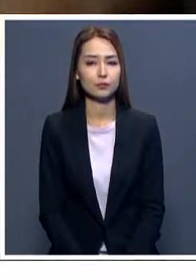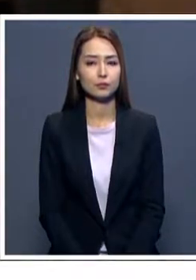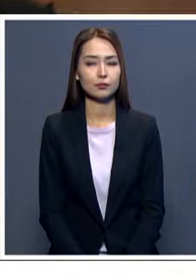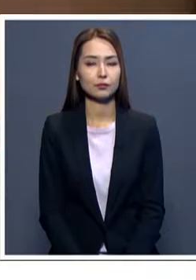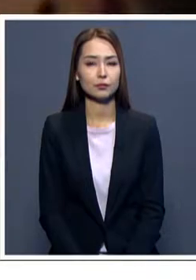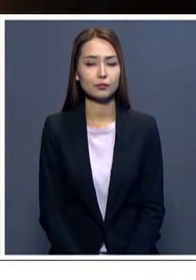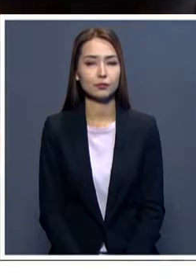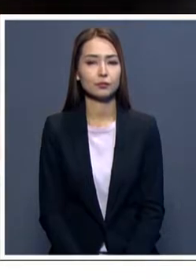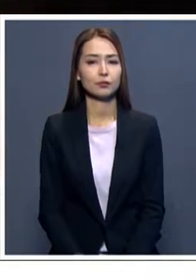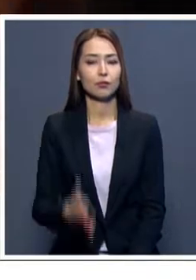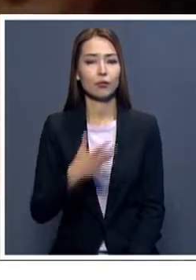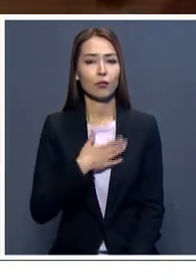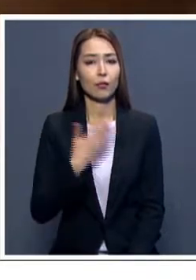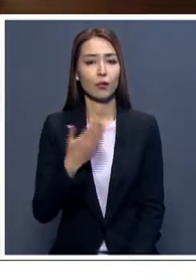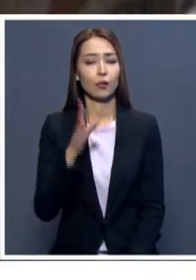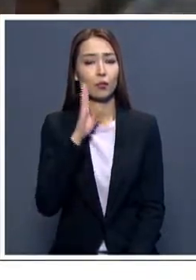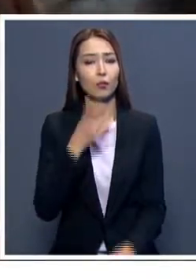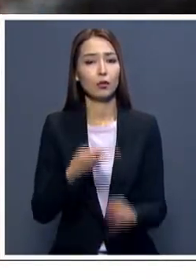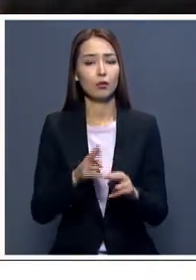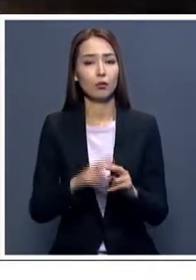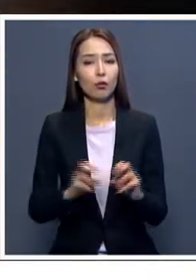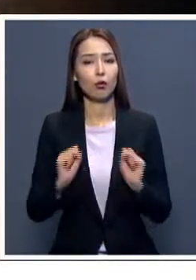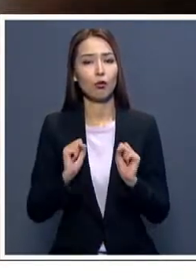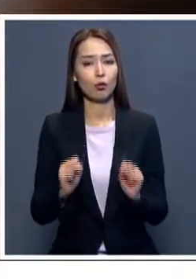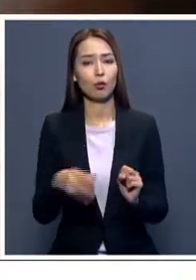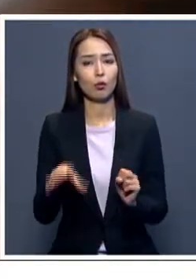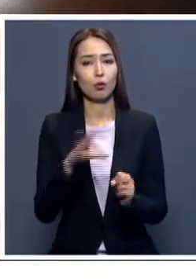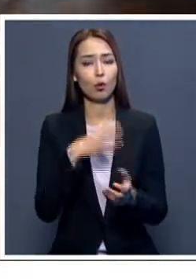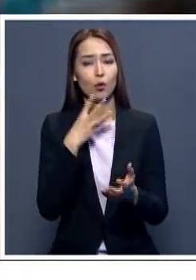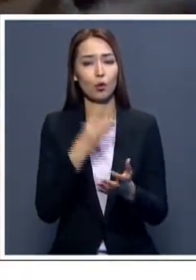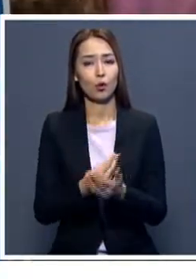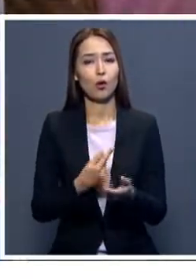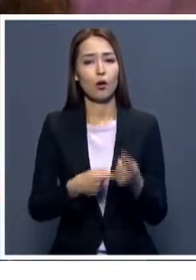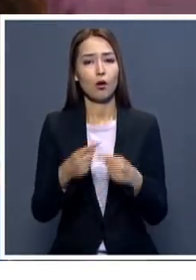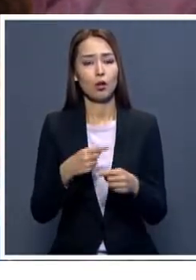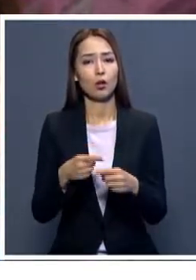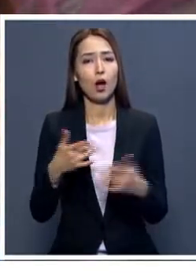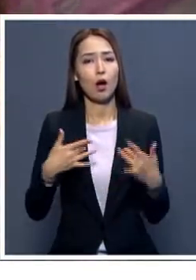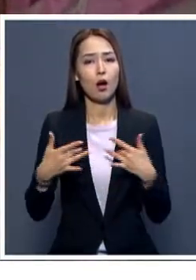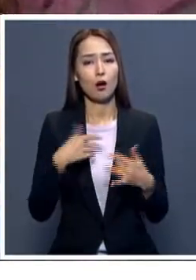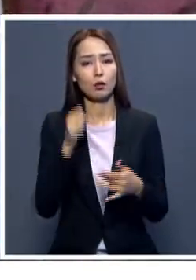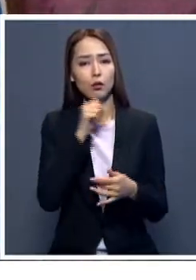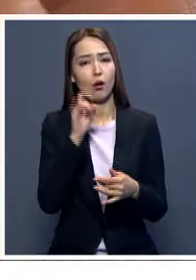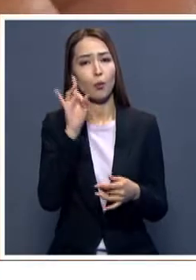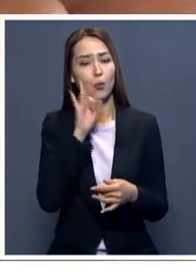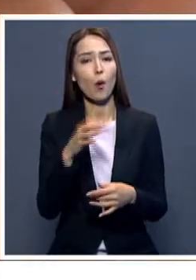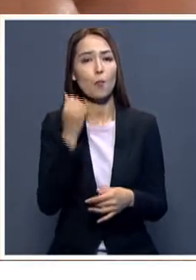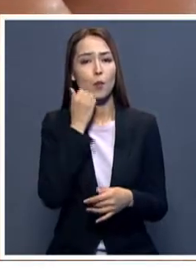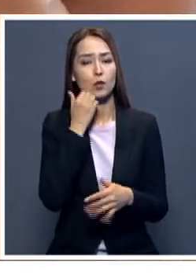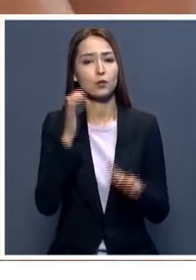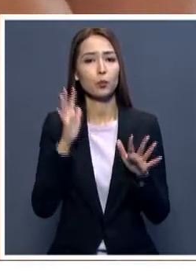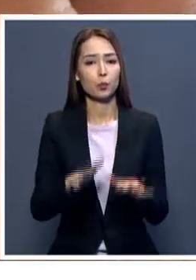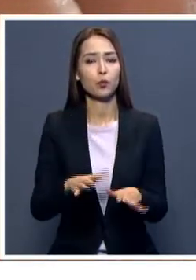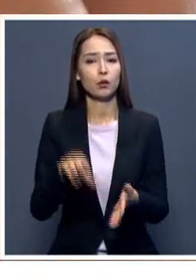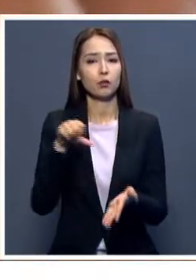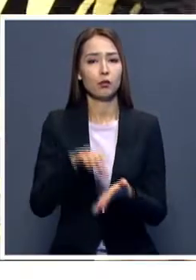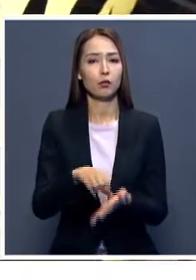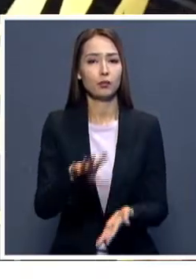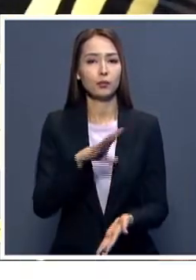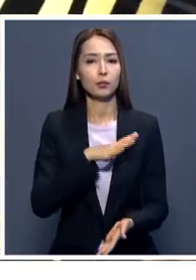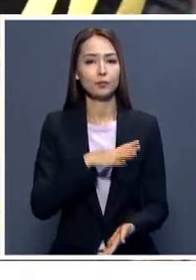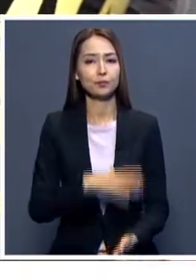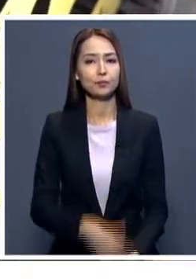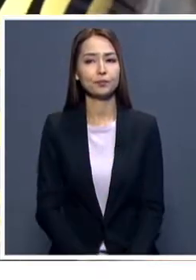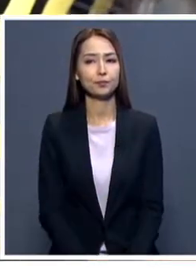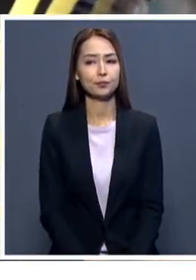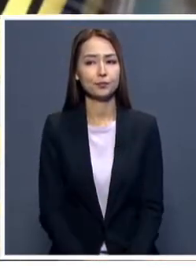Жұлдызды баланы жерлестері зор қошеметпен қарсы алды. Оралына үлкен артист болып оралған өрен Мәскеудегі әсерінен әлі арылмапты.